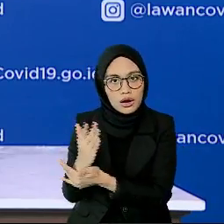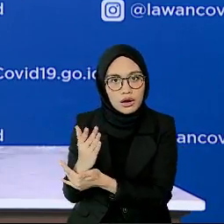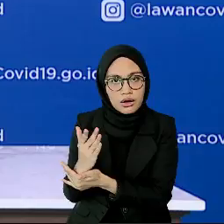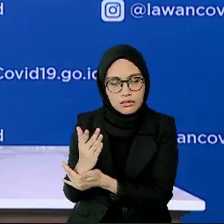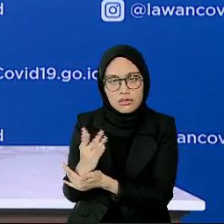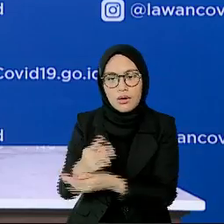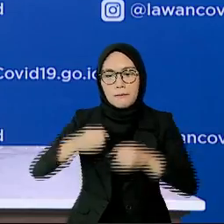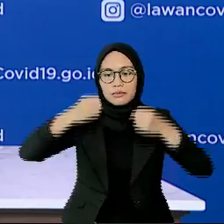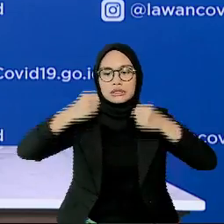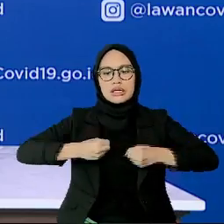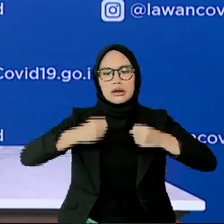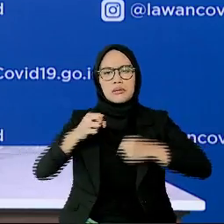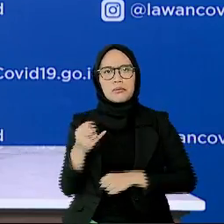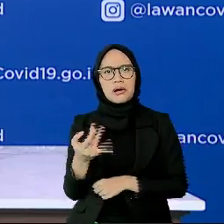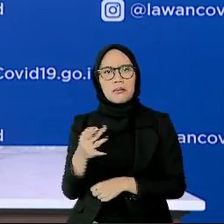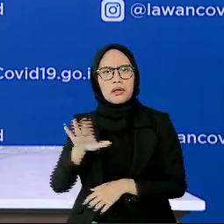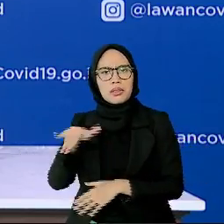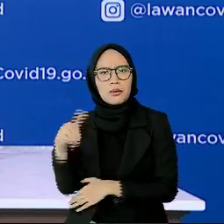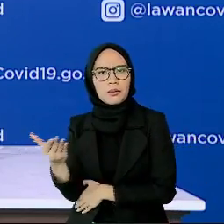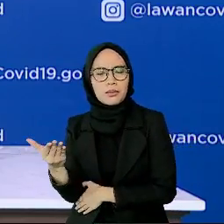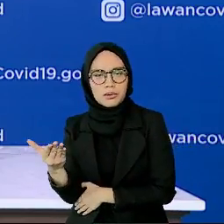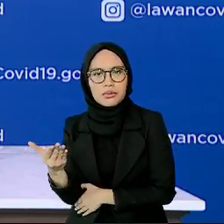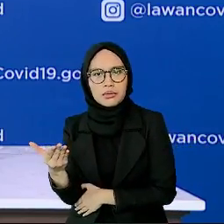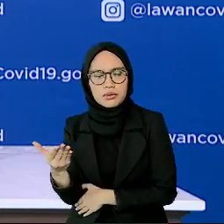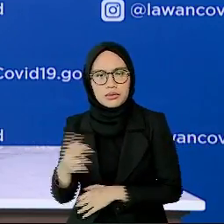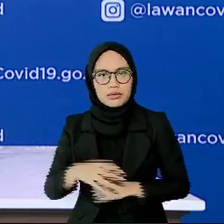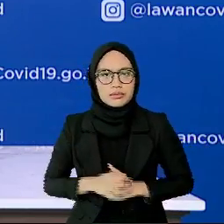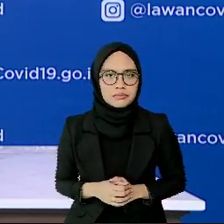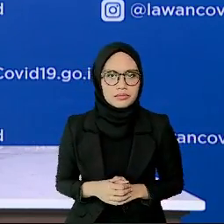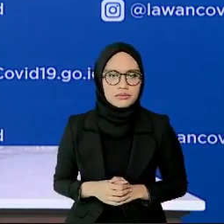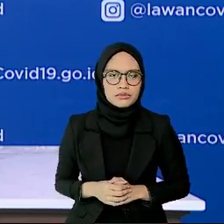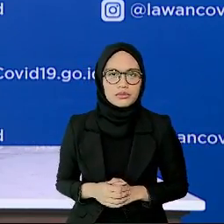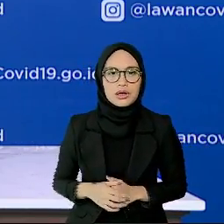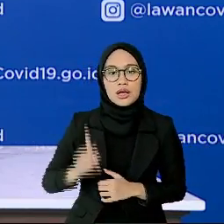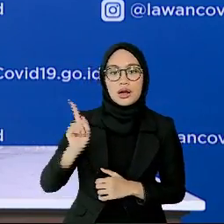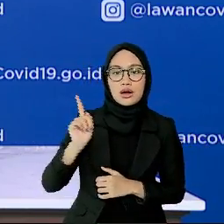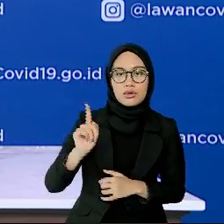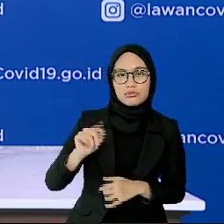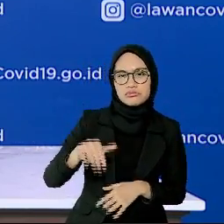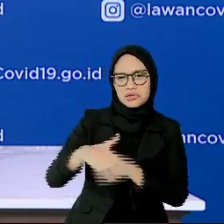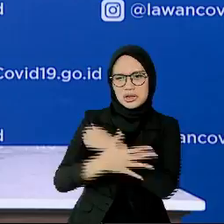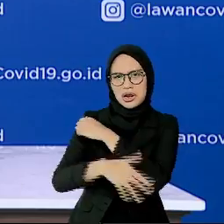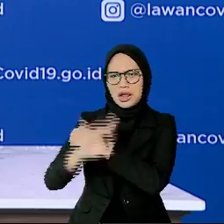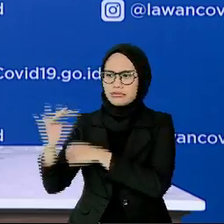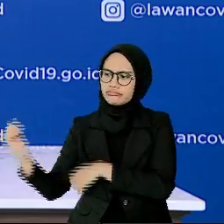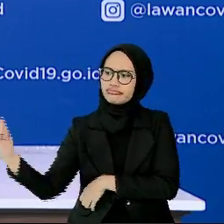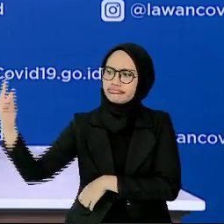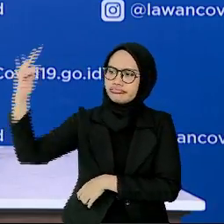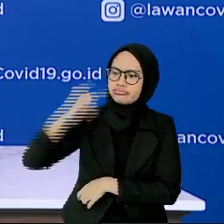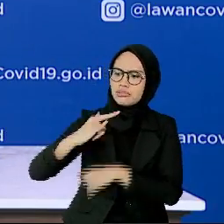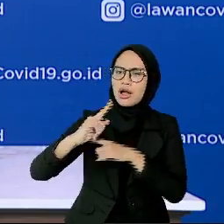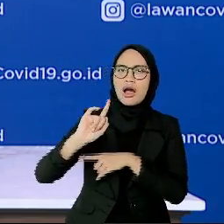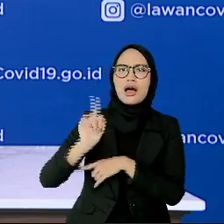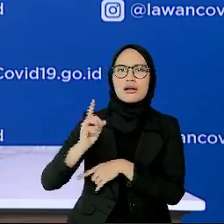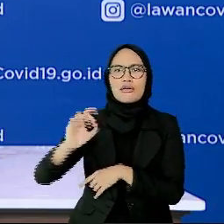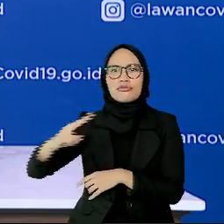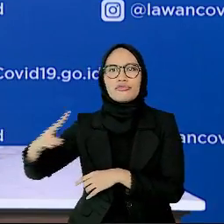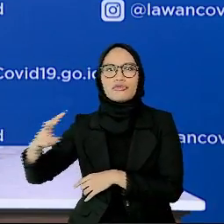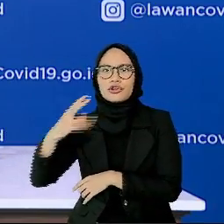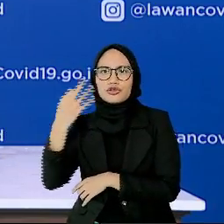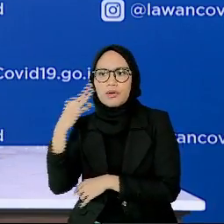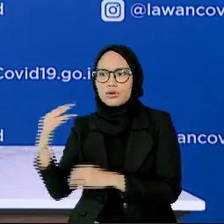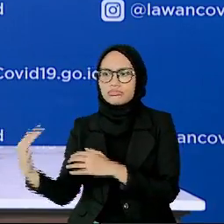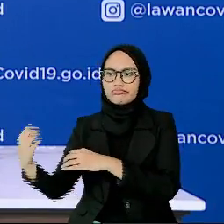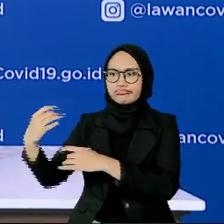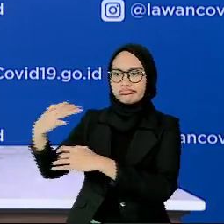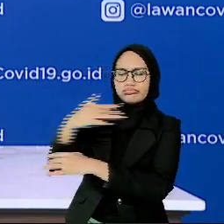Kemudian, palang pintu pencegah transmisi virus dari luar negeri rawan bobol. sebelum puncak pandemi Juli 2021,